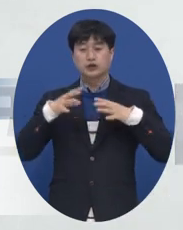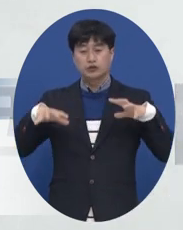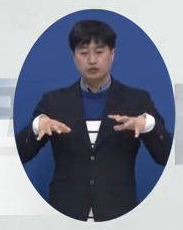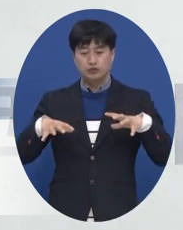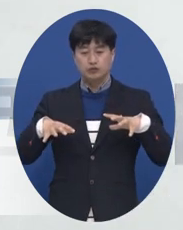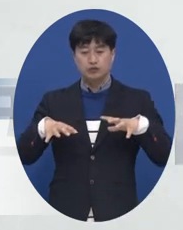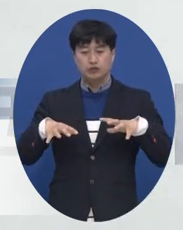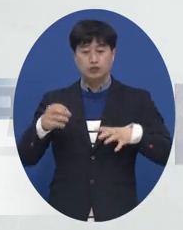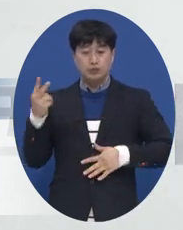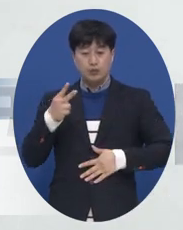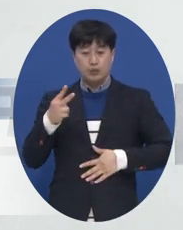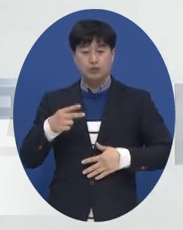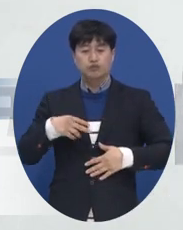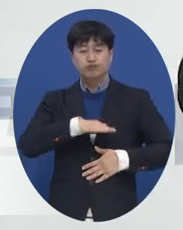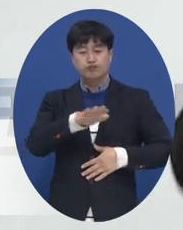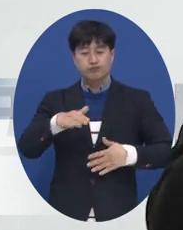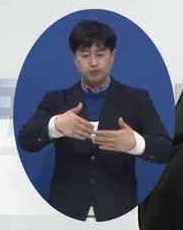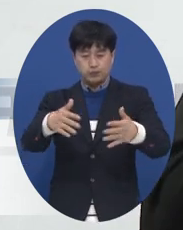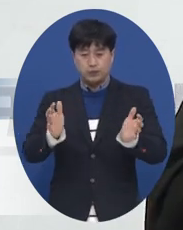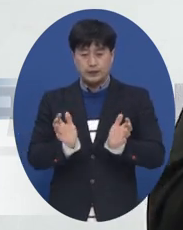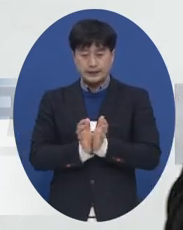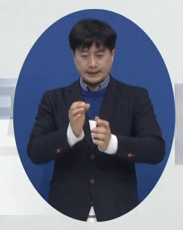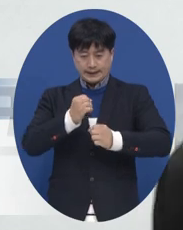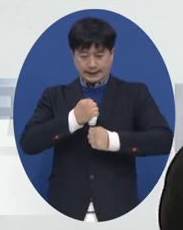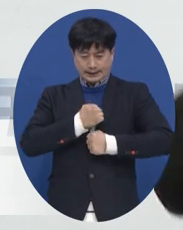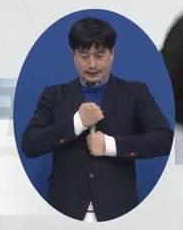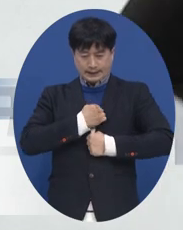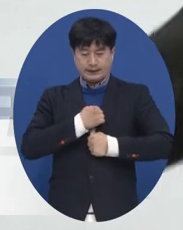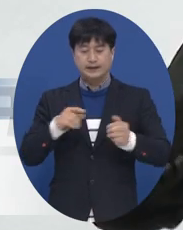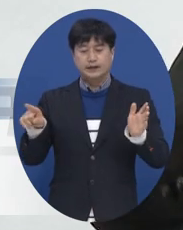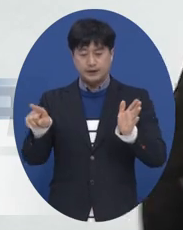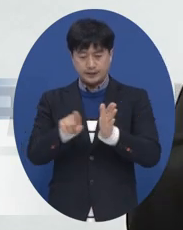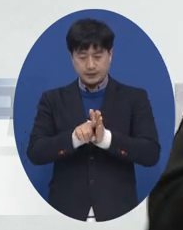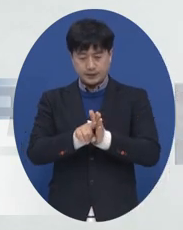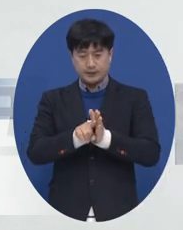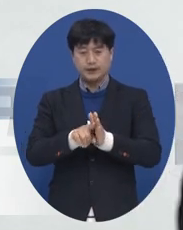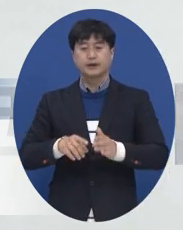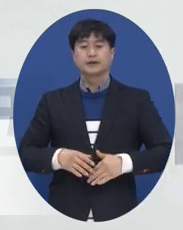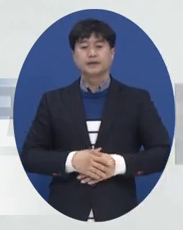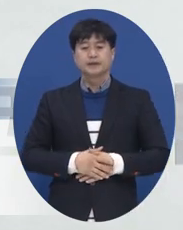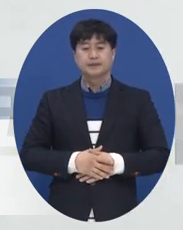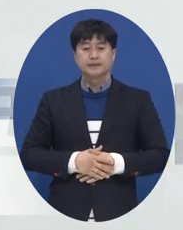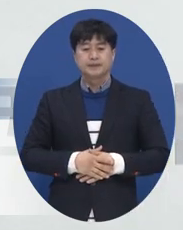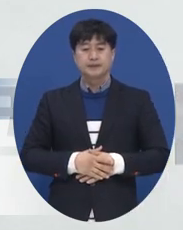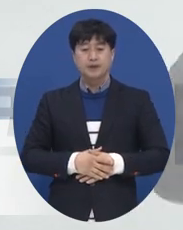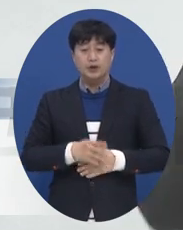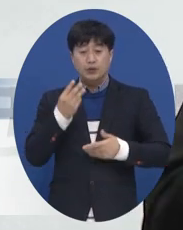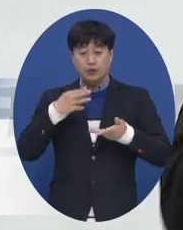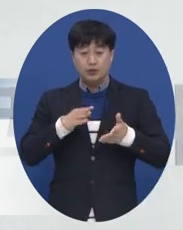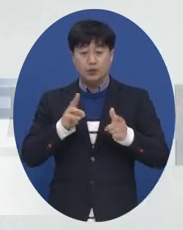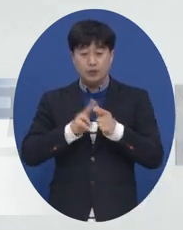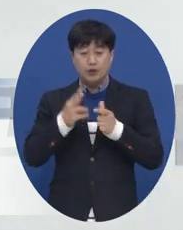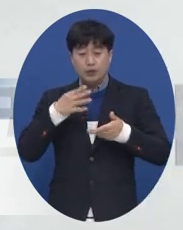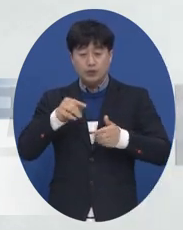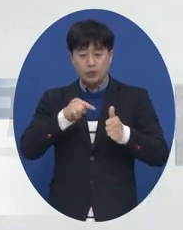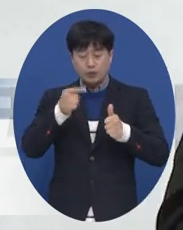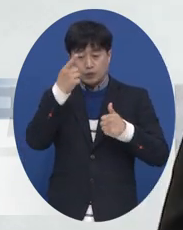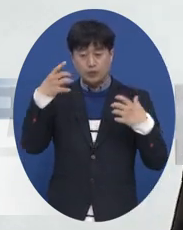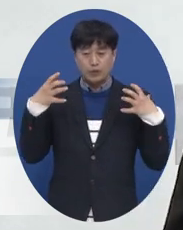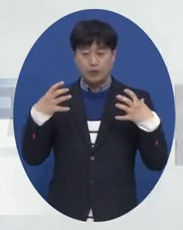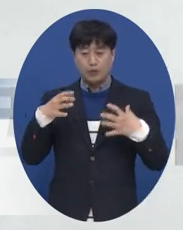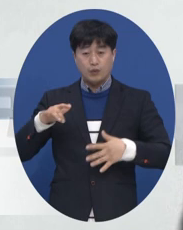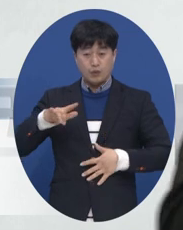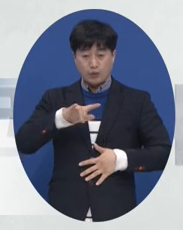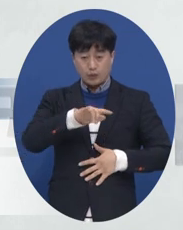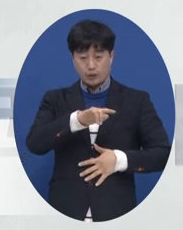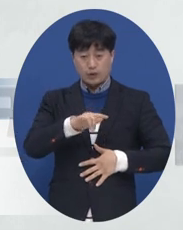가족, 이웃, 나아가 우리 공동체가 안전해진다고 믿습니다. 경기도와